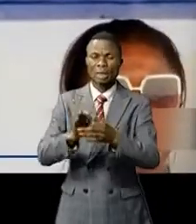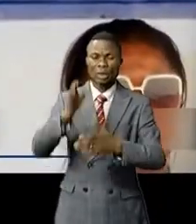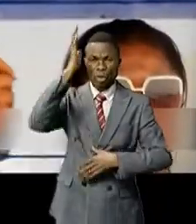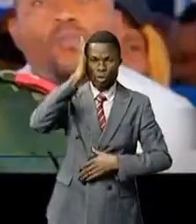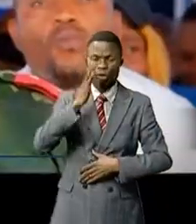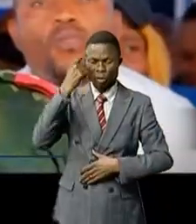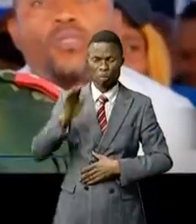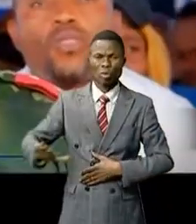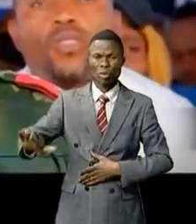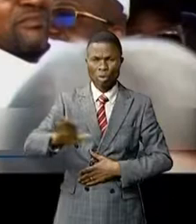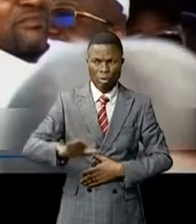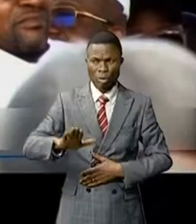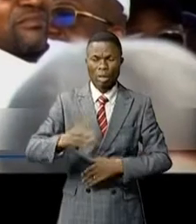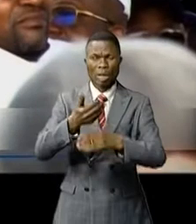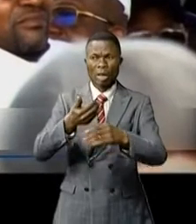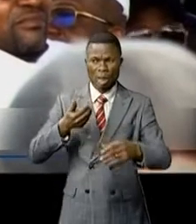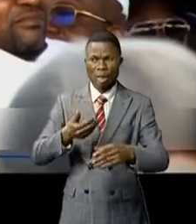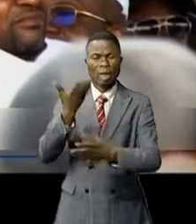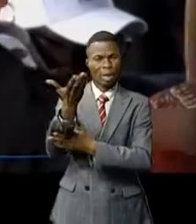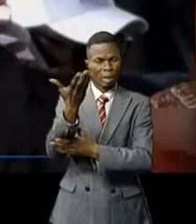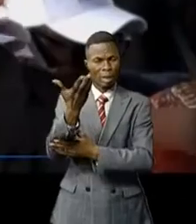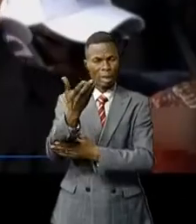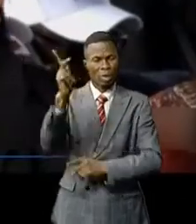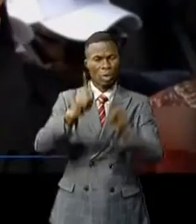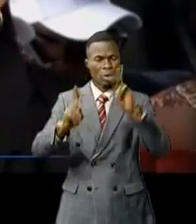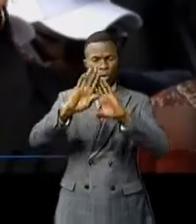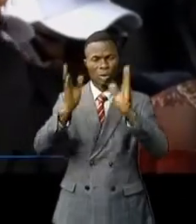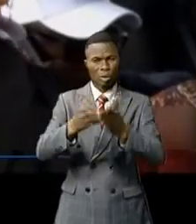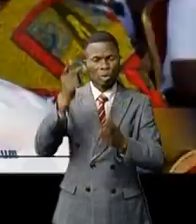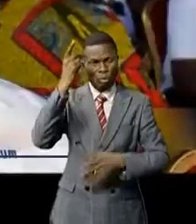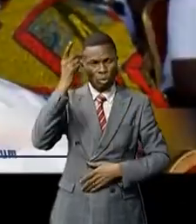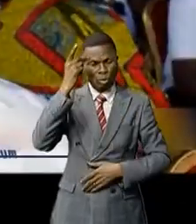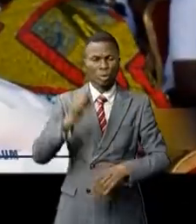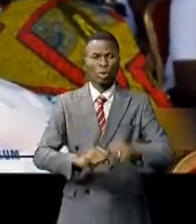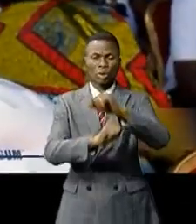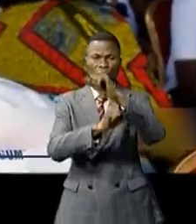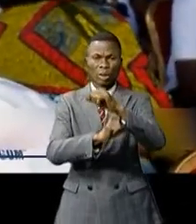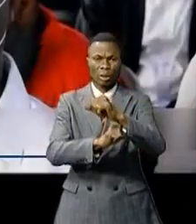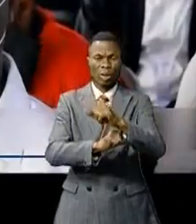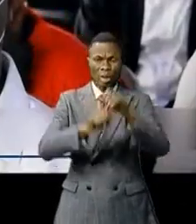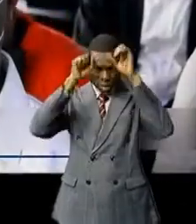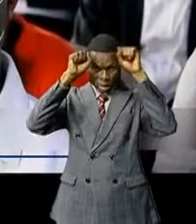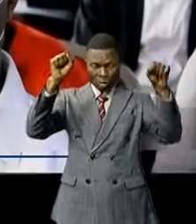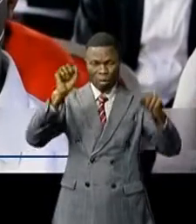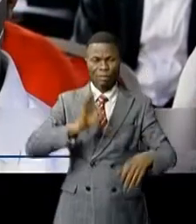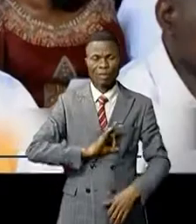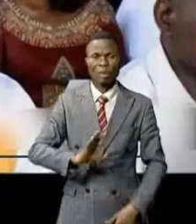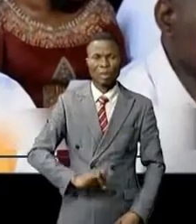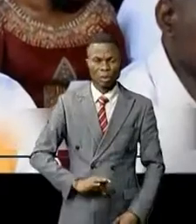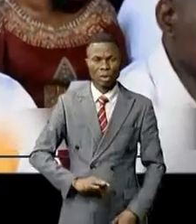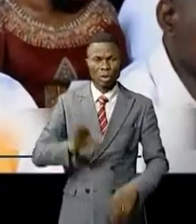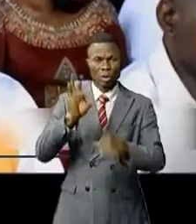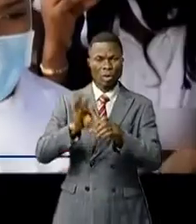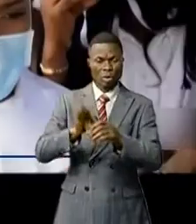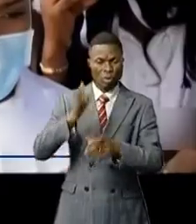la nation. Ce avant d'inviter la population kinoise à soutenir le président de la République, Félix Antoine